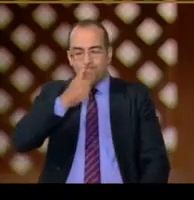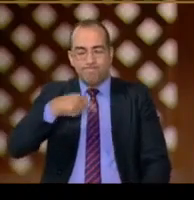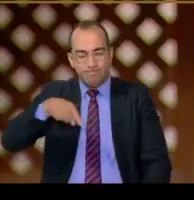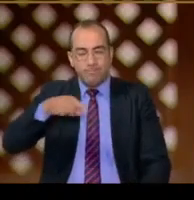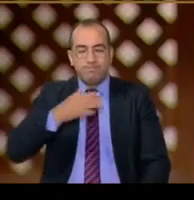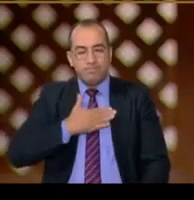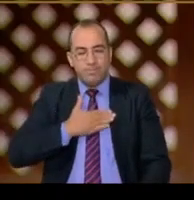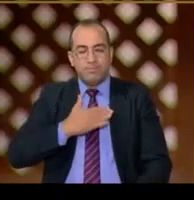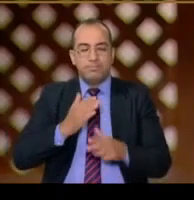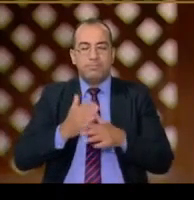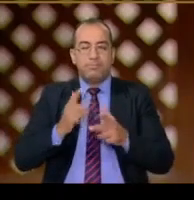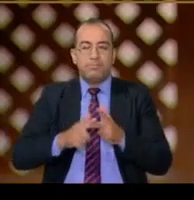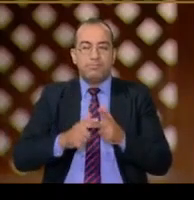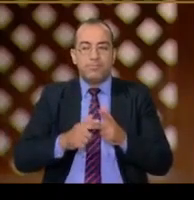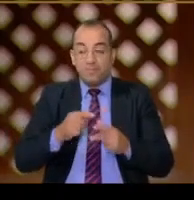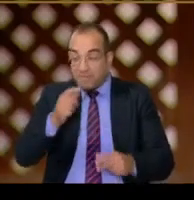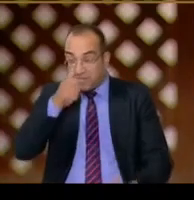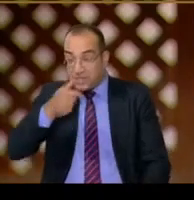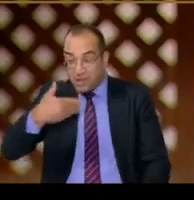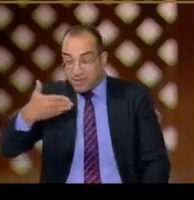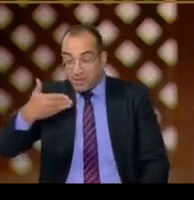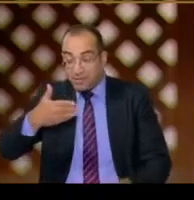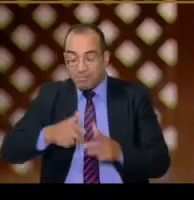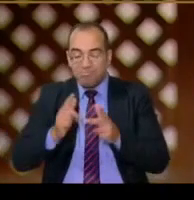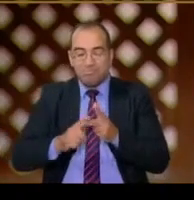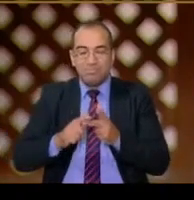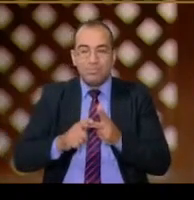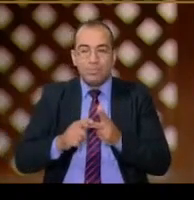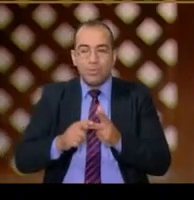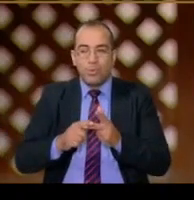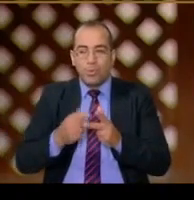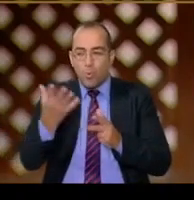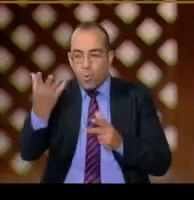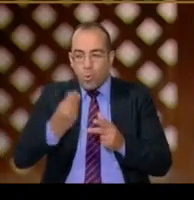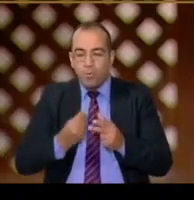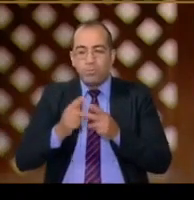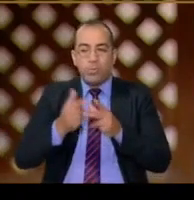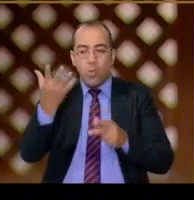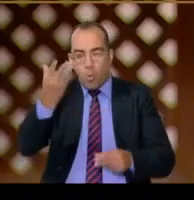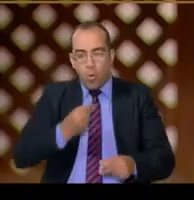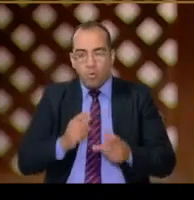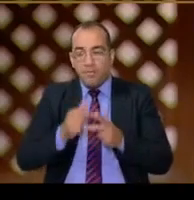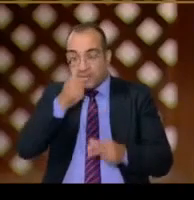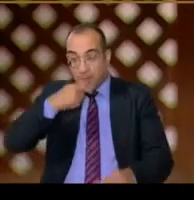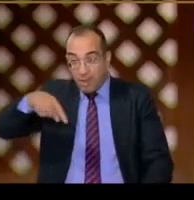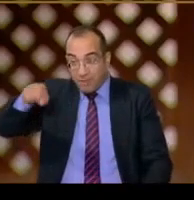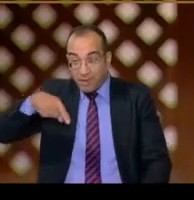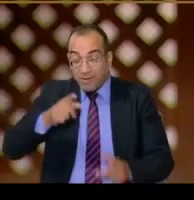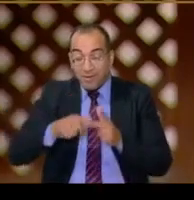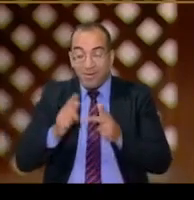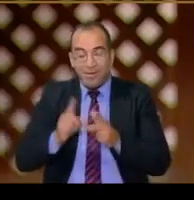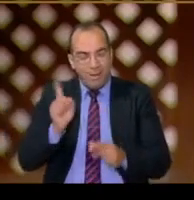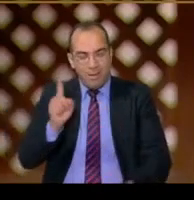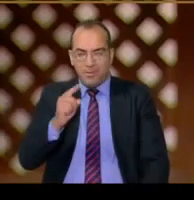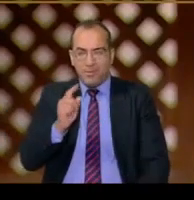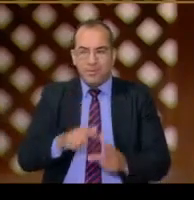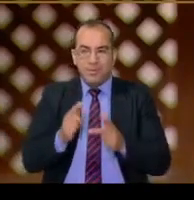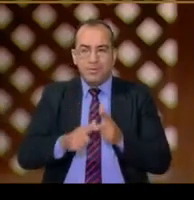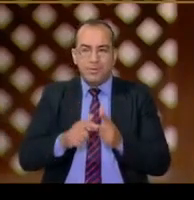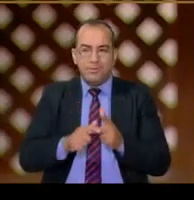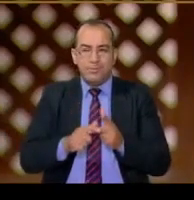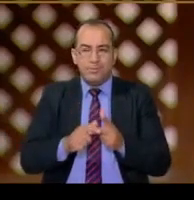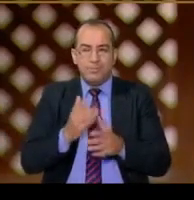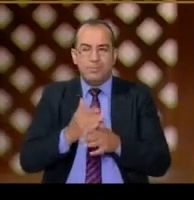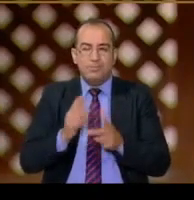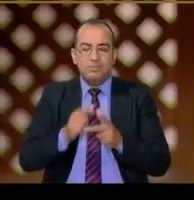عشانهم في حاجه مضايقاك اه وضع اخوانا في فلسطين ليه هتقبض على الكلام